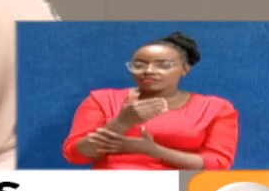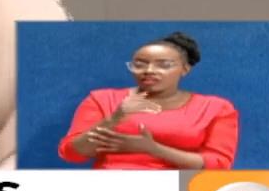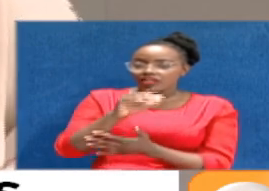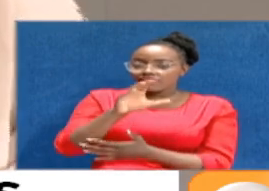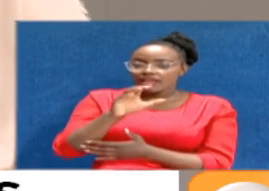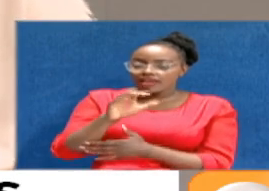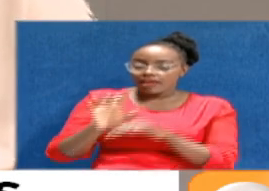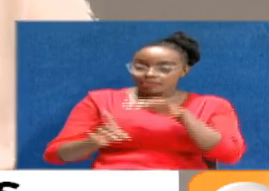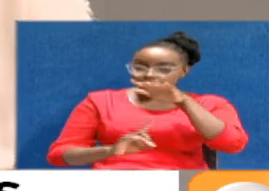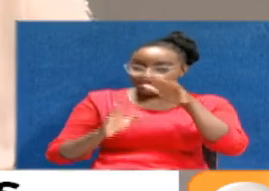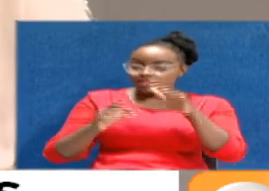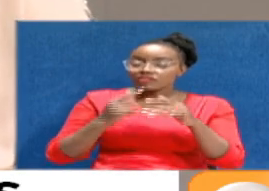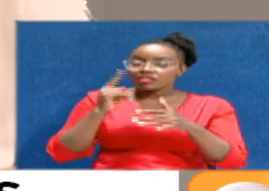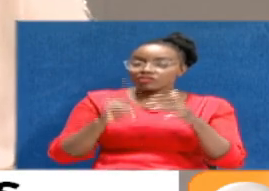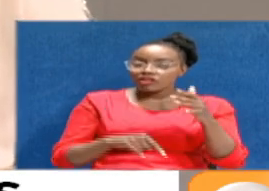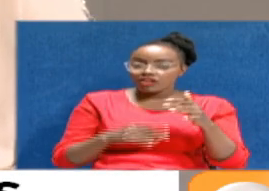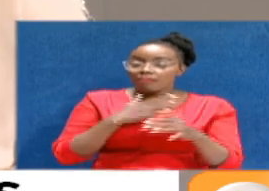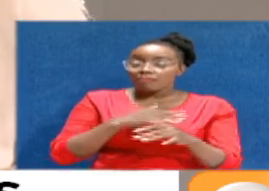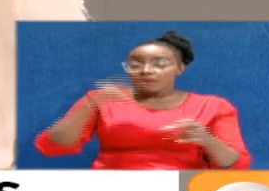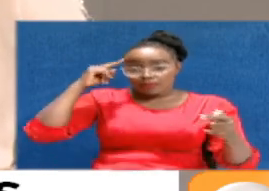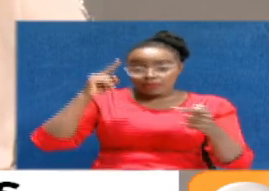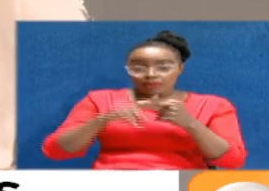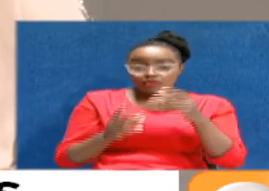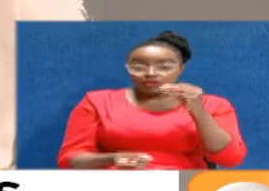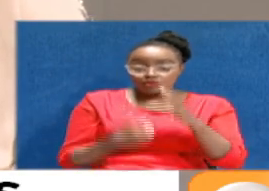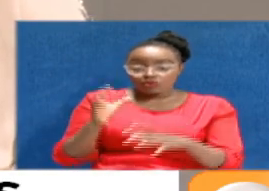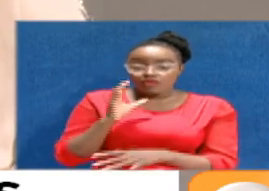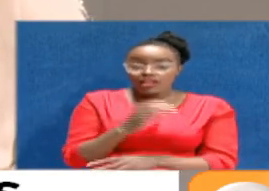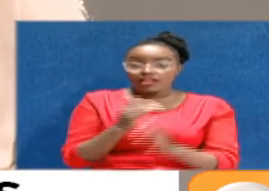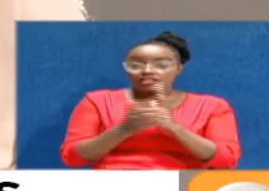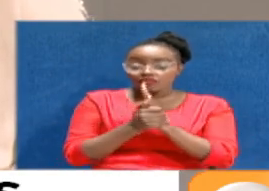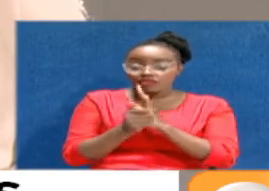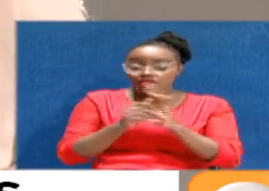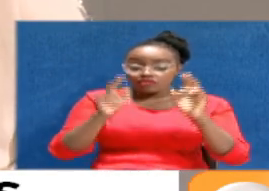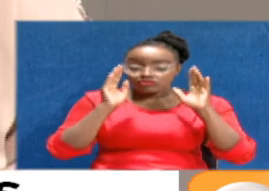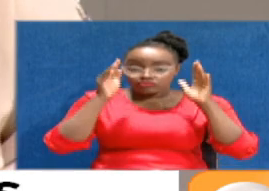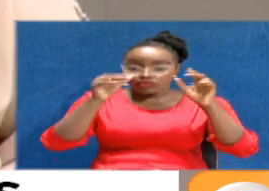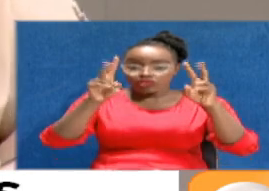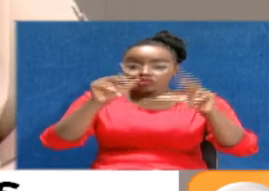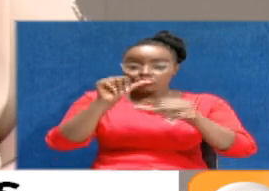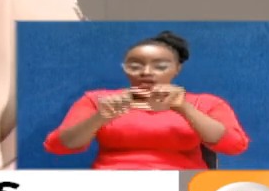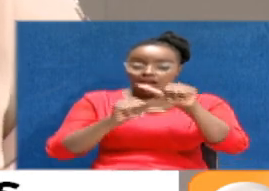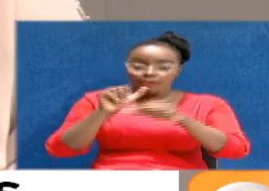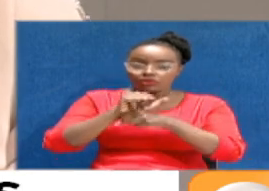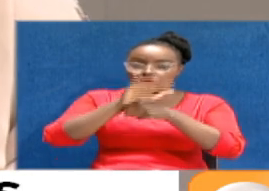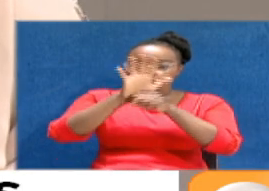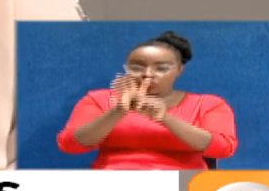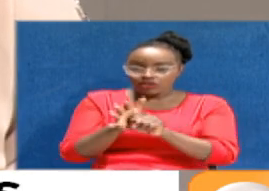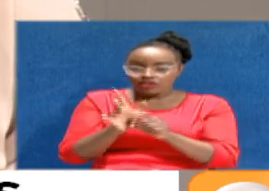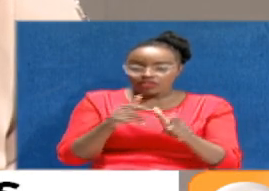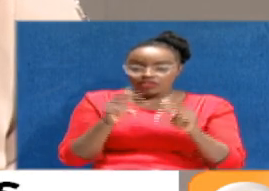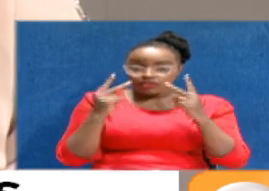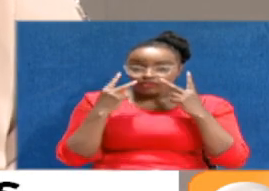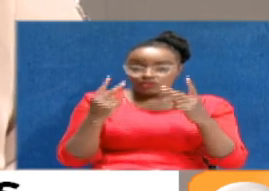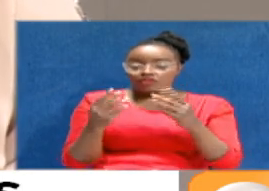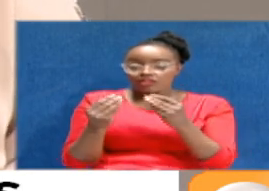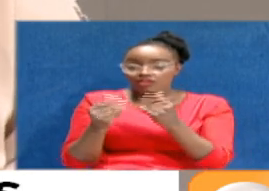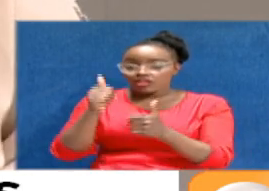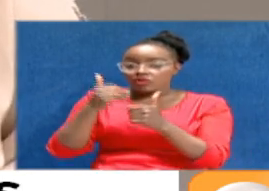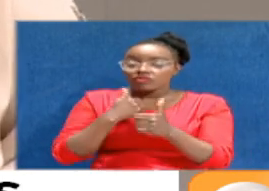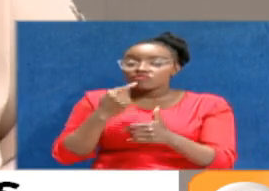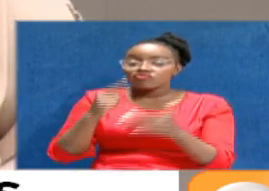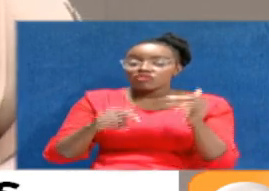Na namnukuu, alisema hivi: nakusudia niunde kamati ya wataalamu waliangalie swala la COVID kwa upana wake. Waangalie remedies ambazo